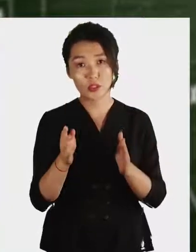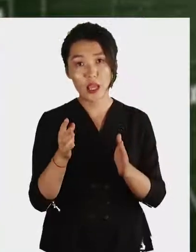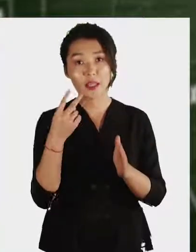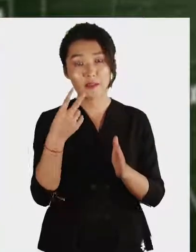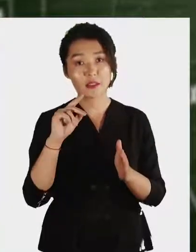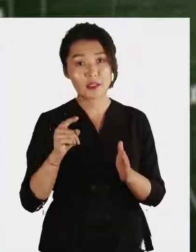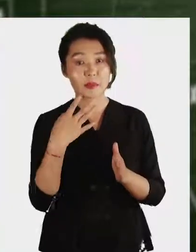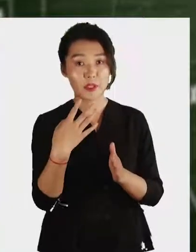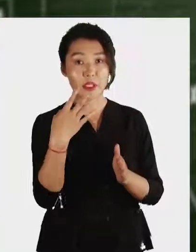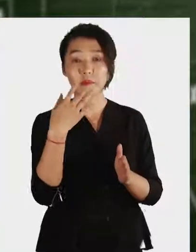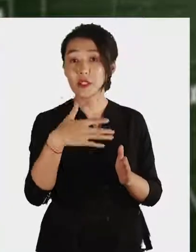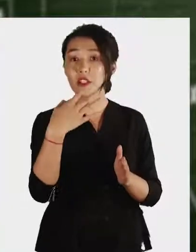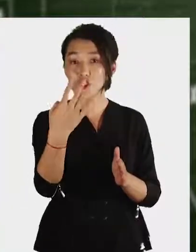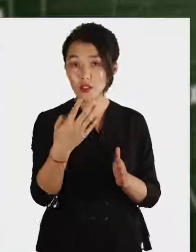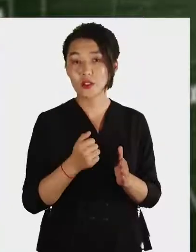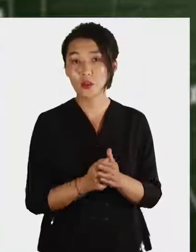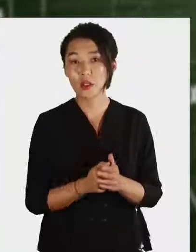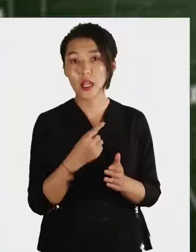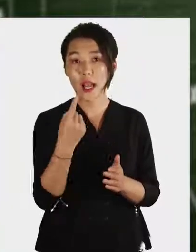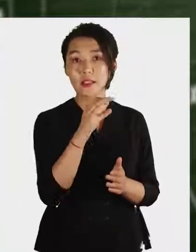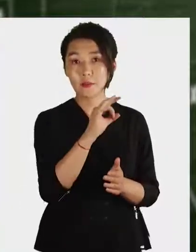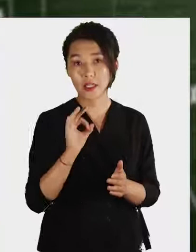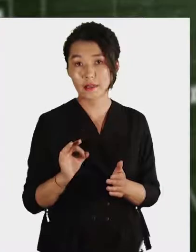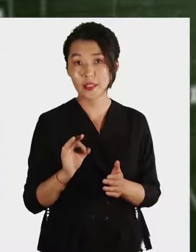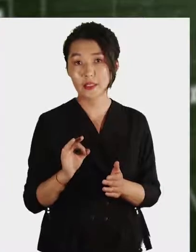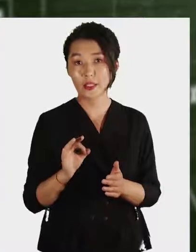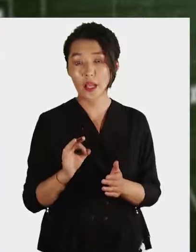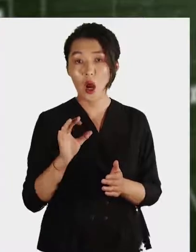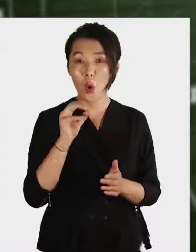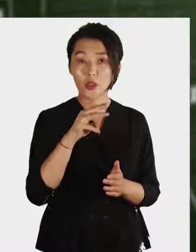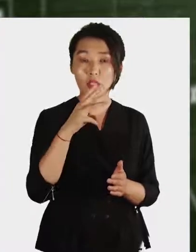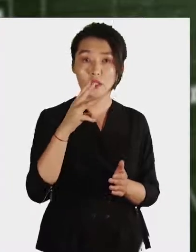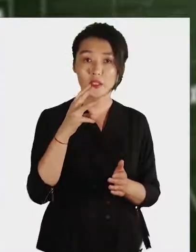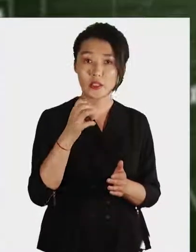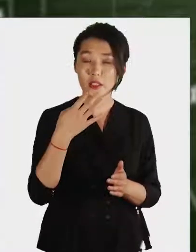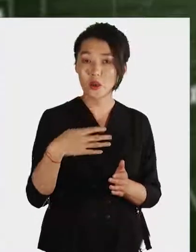2,54. 1% от 348 будет